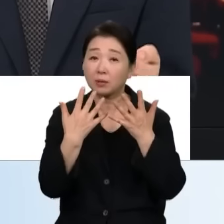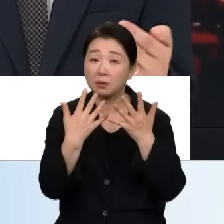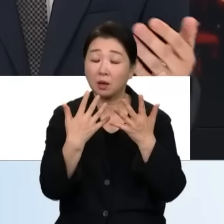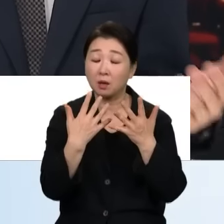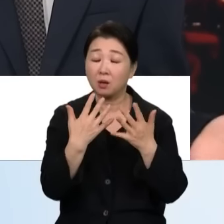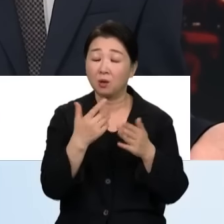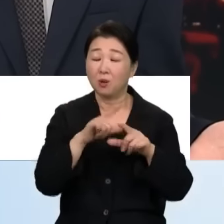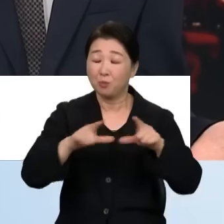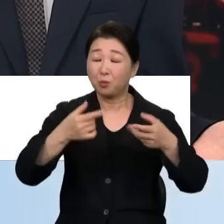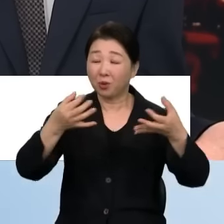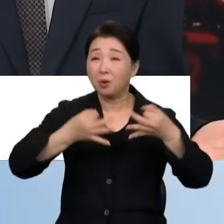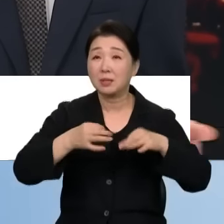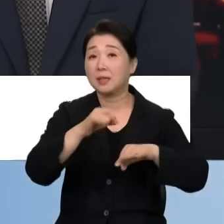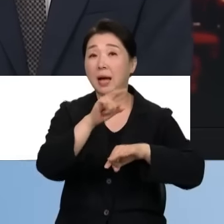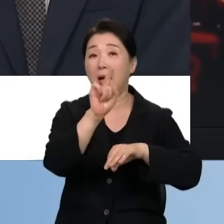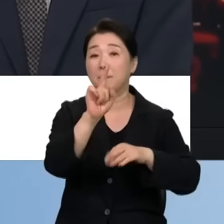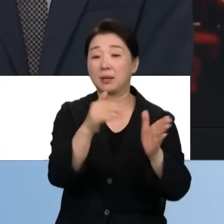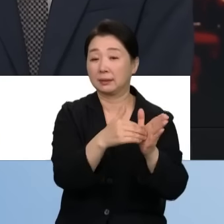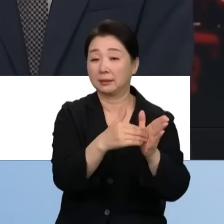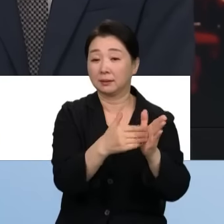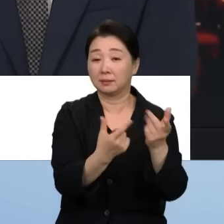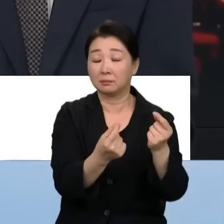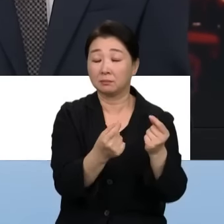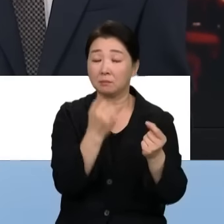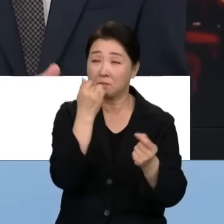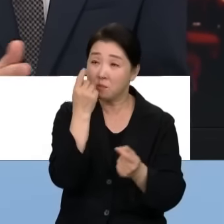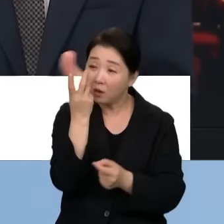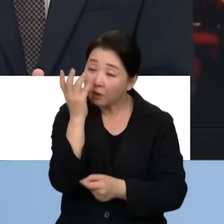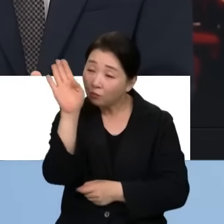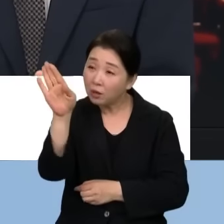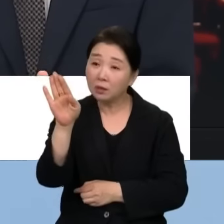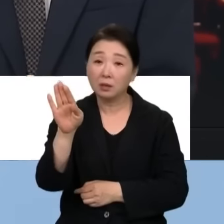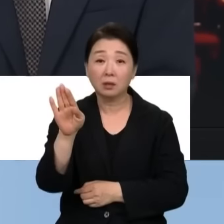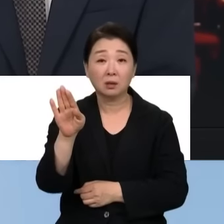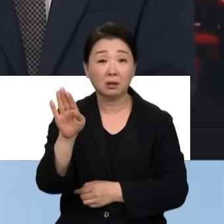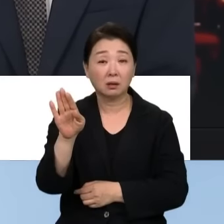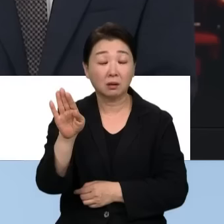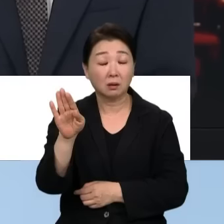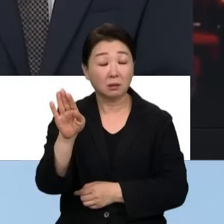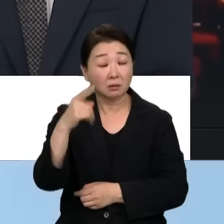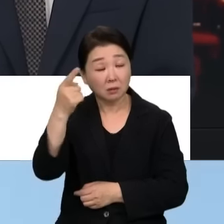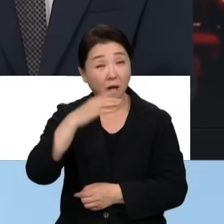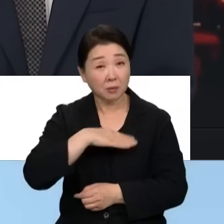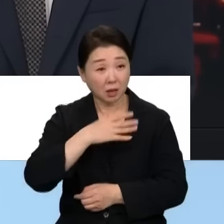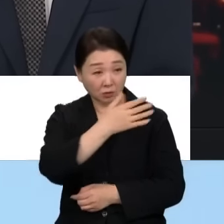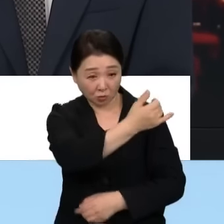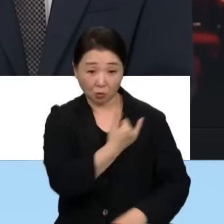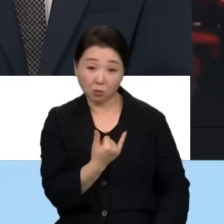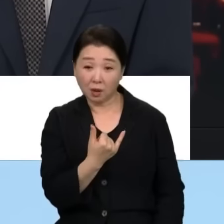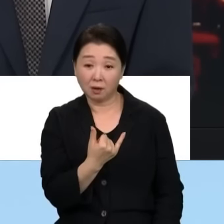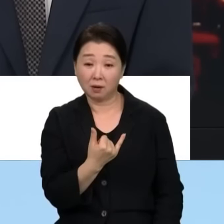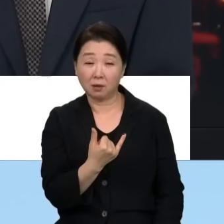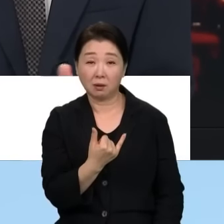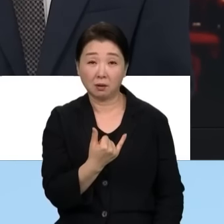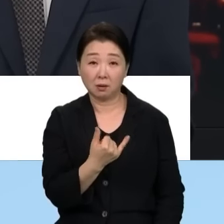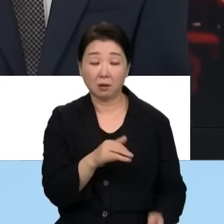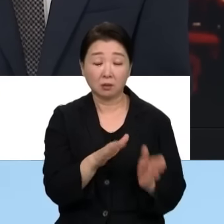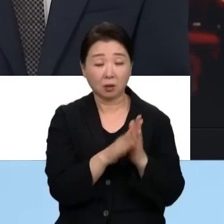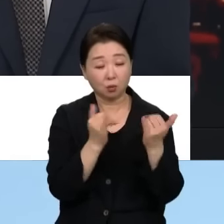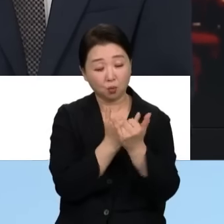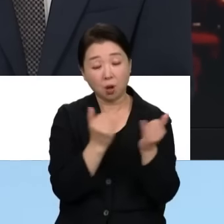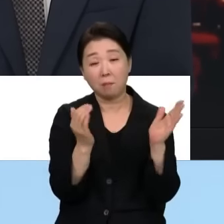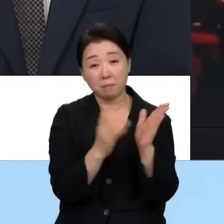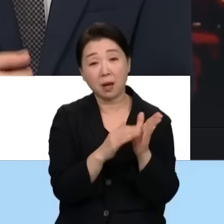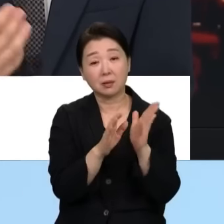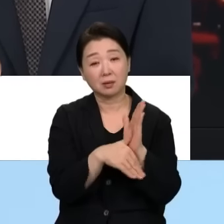세면 그거 한 번으로 끝나는데네 몇 달이 지나서 그다음해 저한테 그분이 다시 전화를 걸어와서 또 통화를 하는